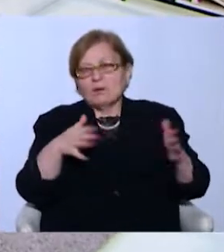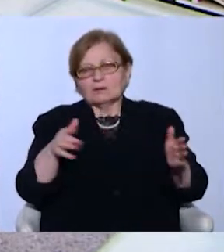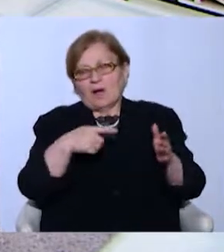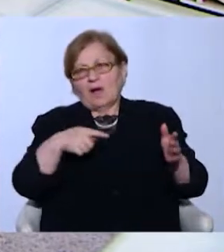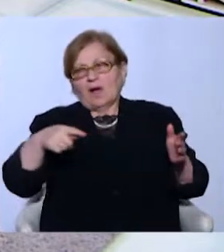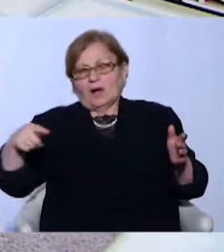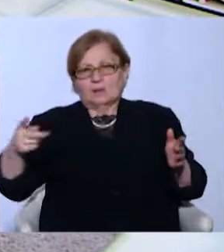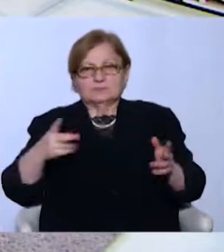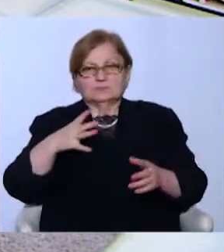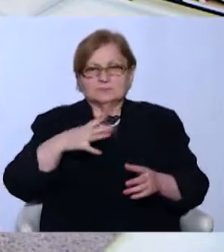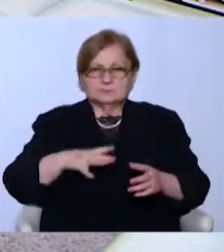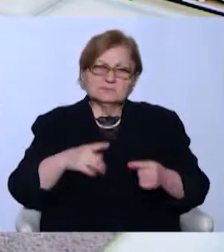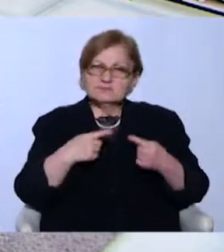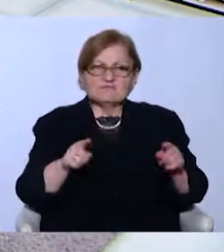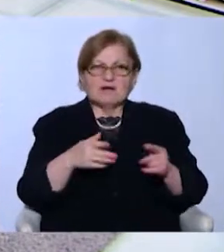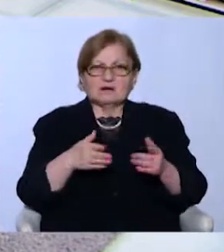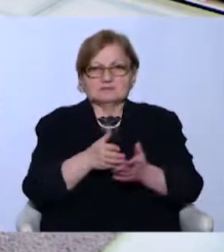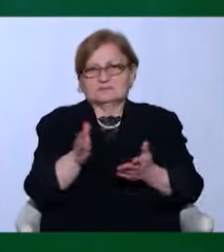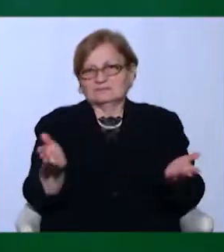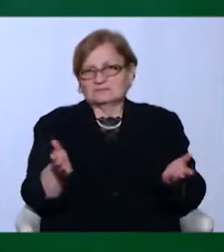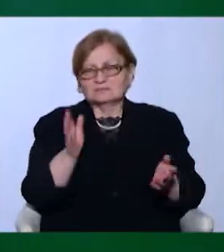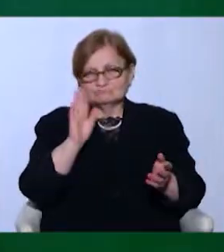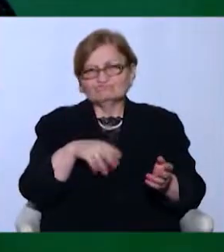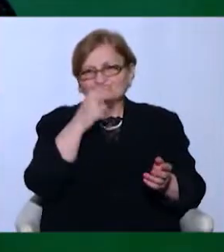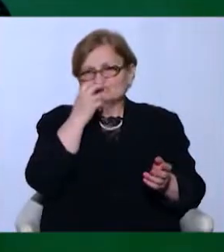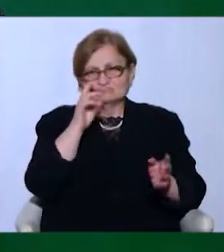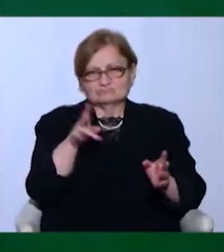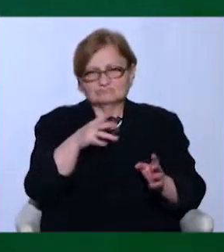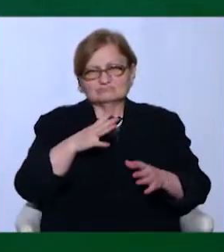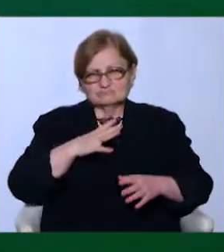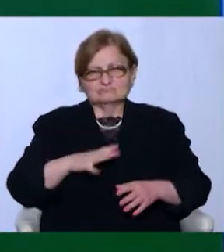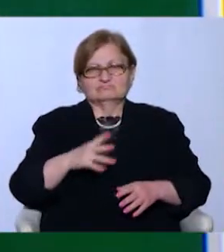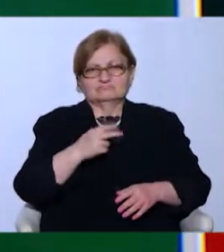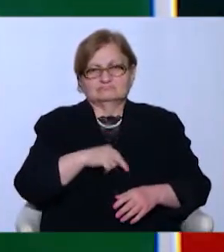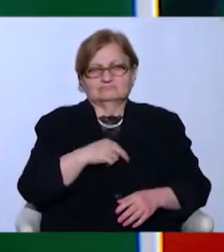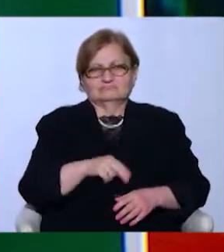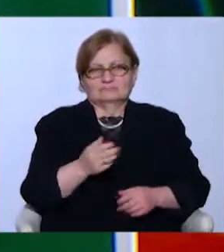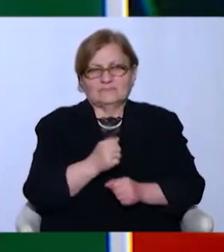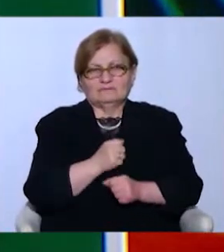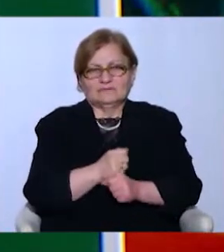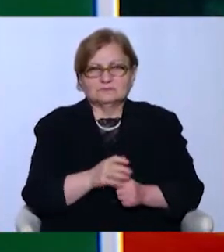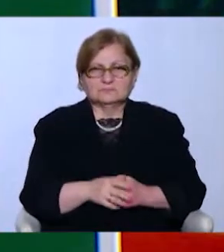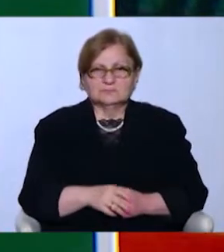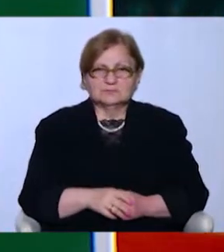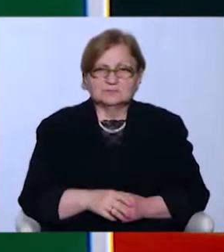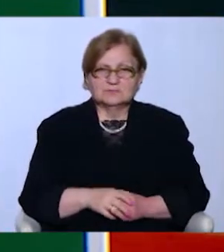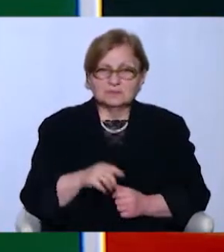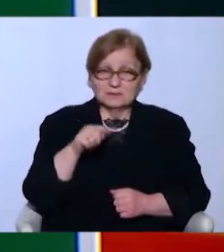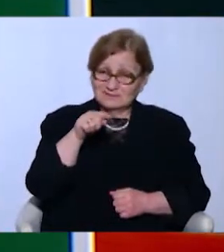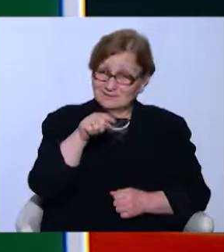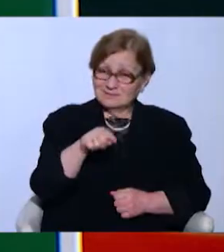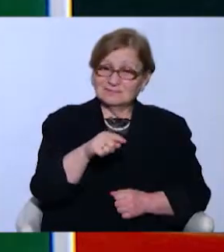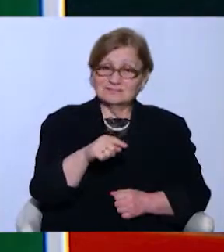იმ წუთას გამოსავალი არ მაქვს. არ უნდა დავიზაროთ, ეს უნდა გავაკეთოთ. აი ეს არის სწორედ ის